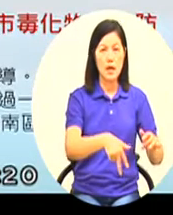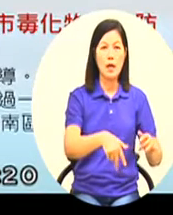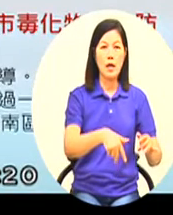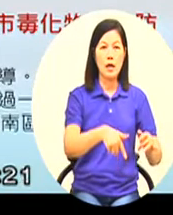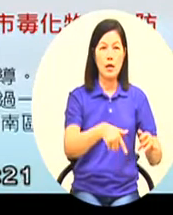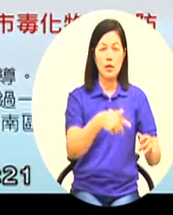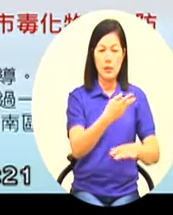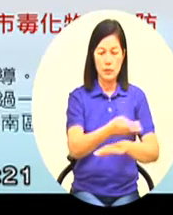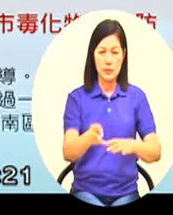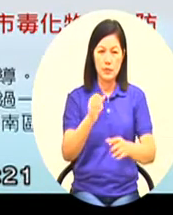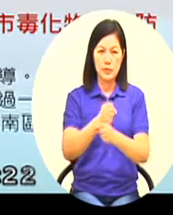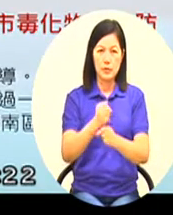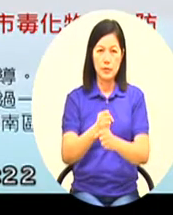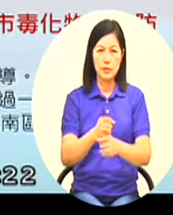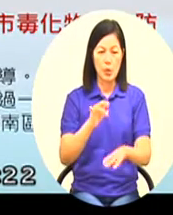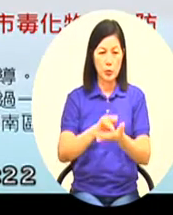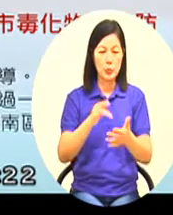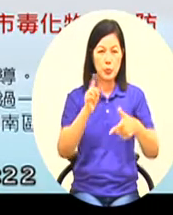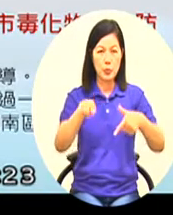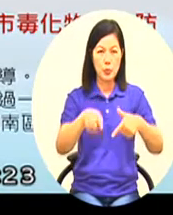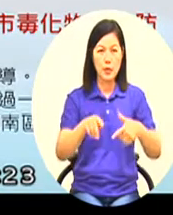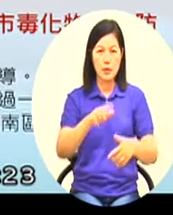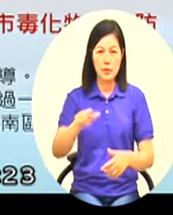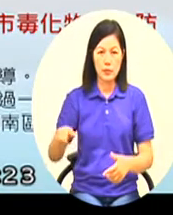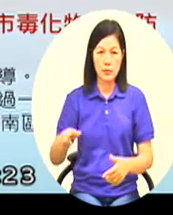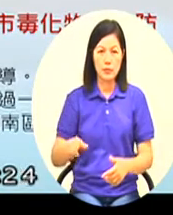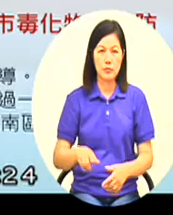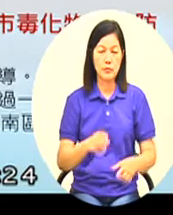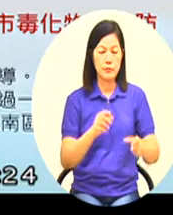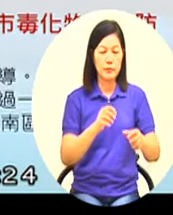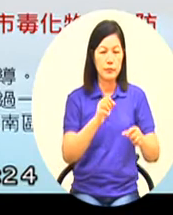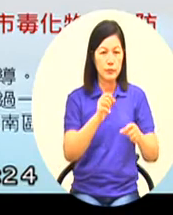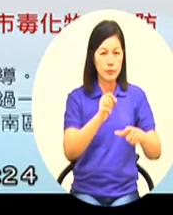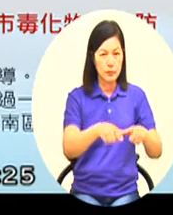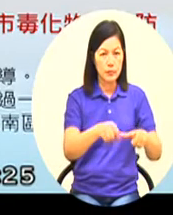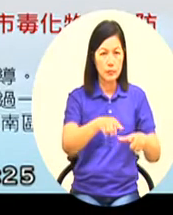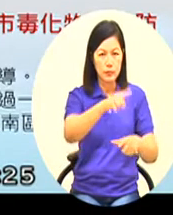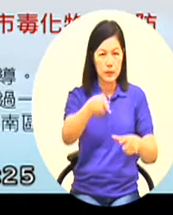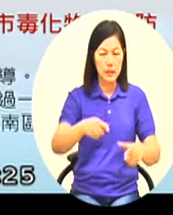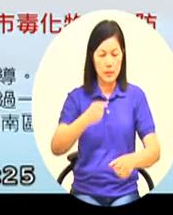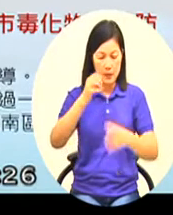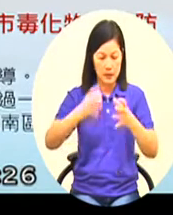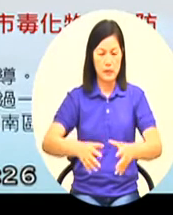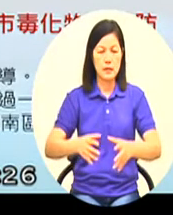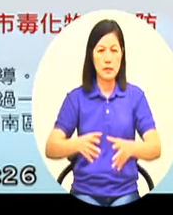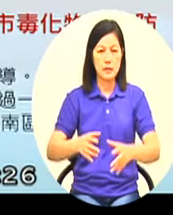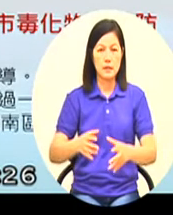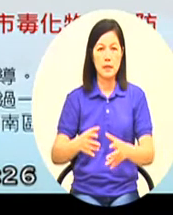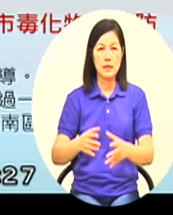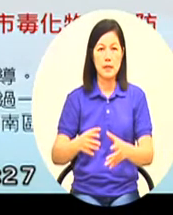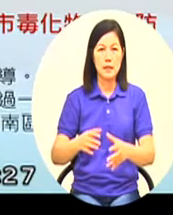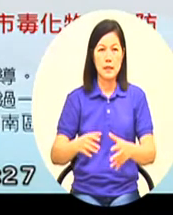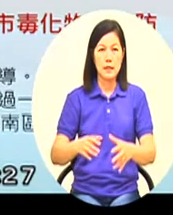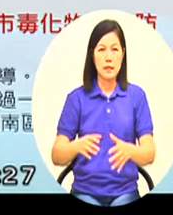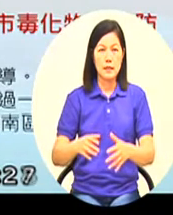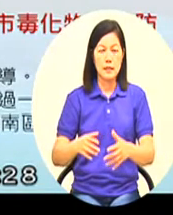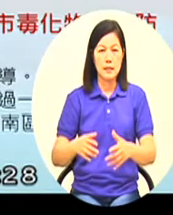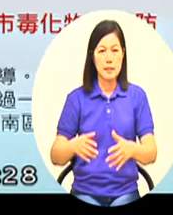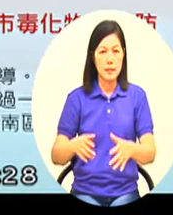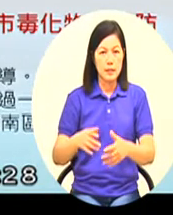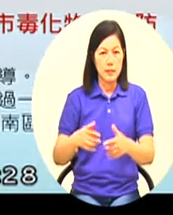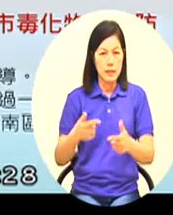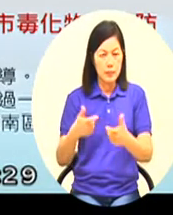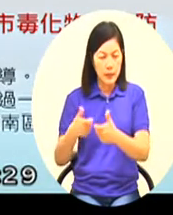工作。毒化物的部分包含推动业者建制完善的毒灾的应变的体系，那总共